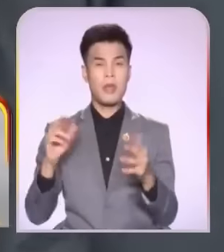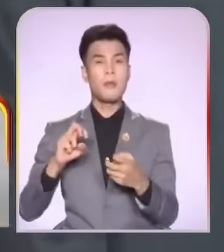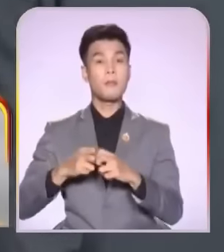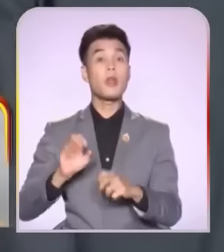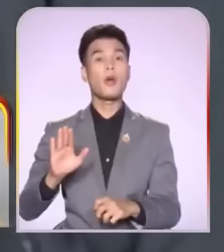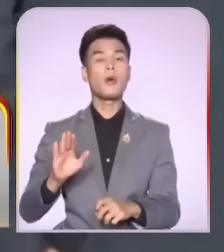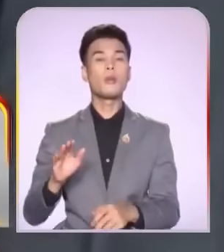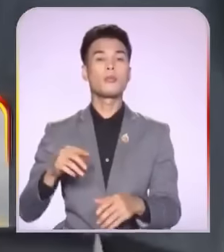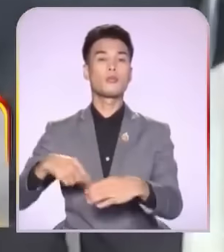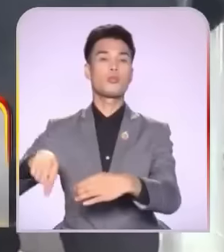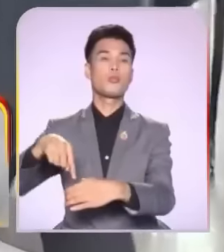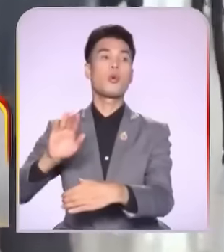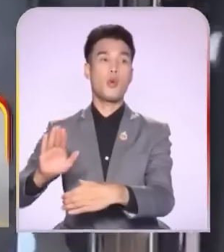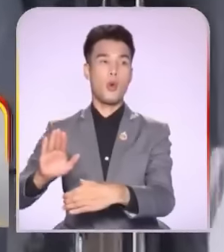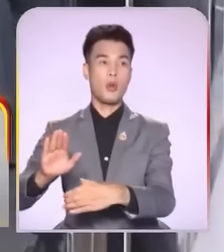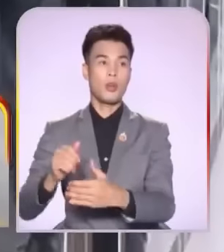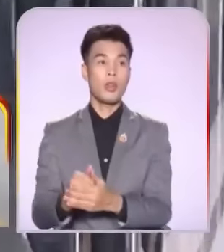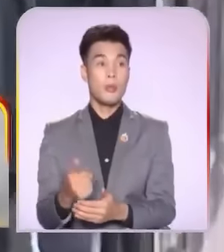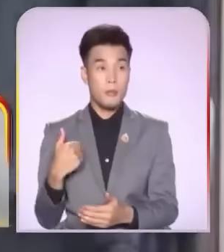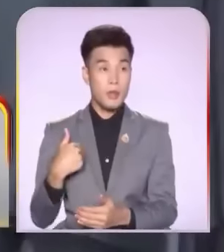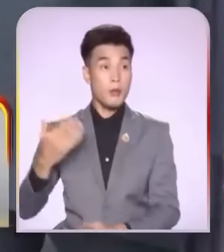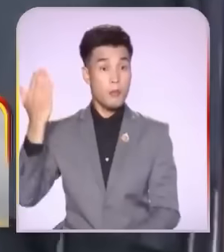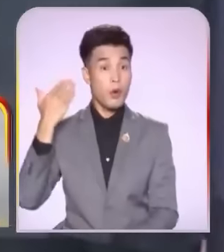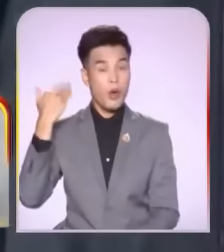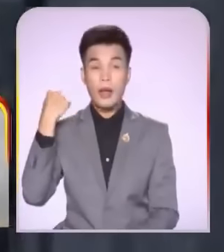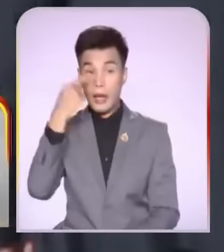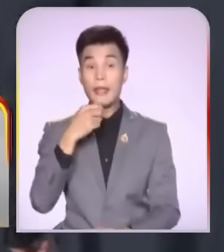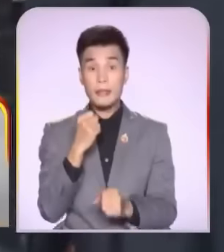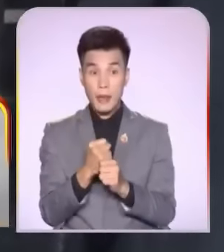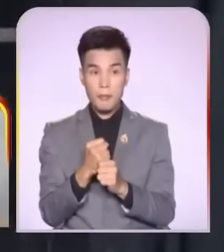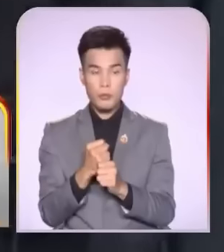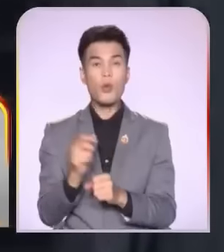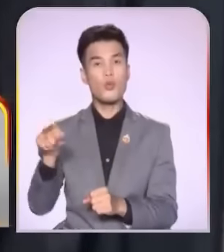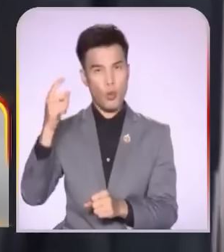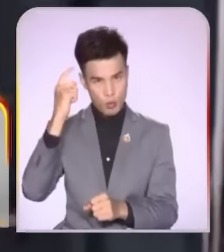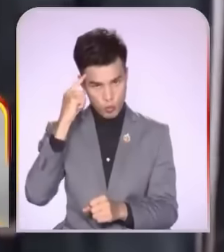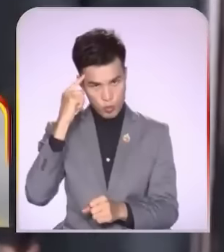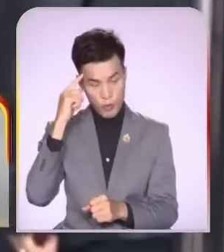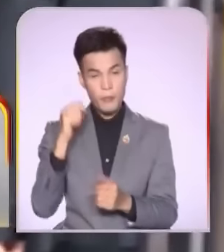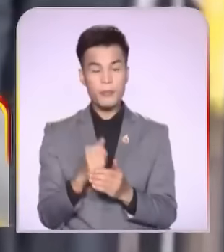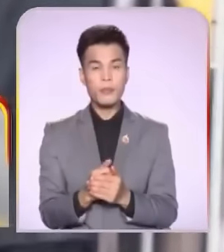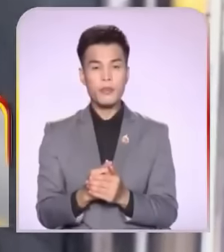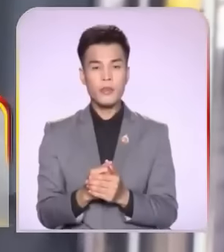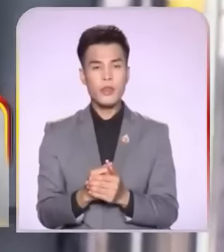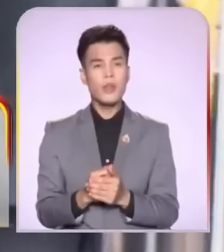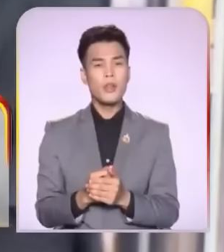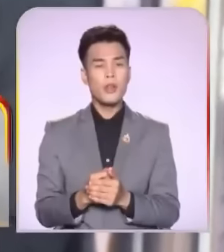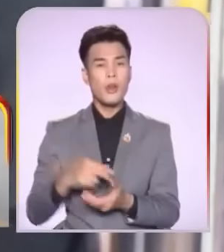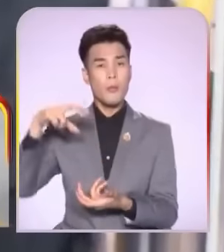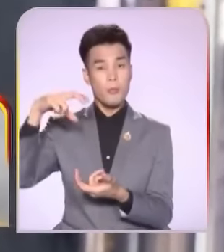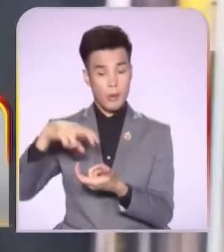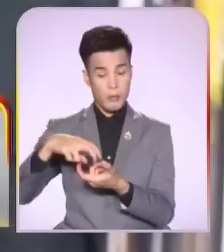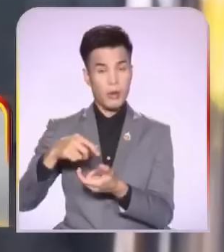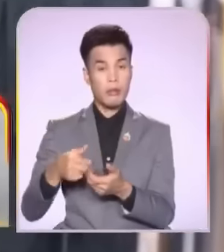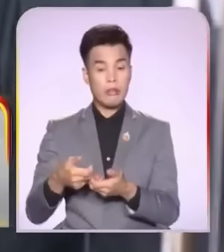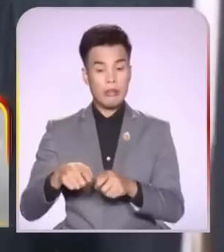ฐก็มองว่าเป็นเรื่องภายในพรรคสิ่งที่เกิดขึ้นในอดีตใครทำอะไรไว้ย่อมรู้ตัวเมื่อถามว่ากรณีพิพักพลังประชารัฐ